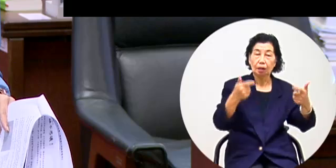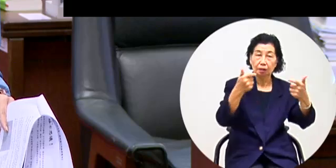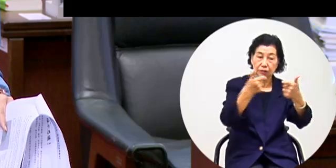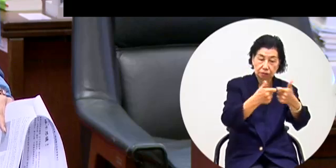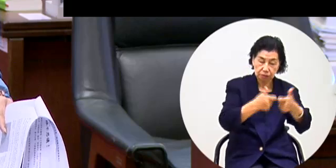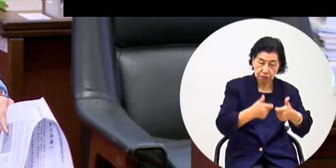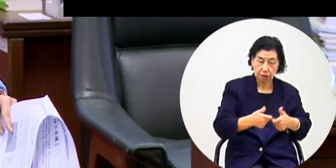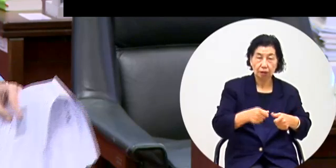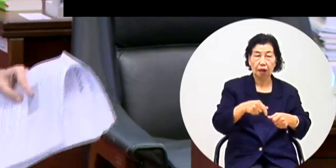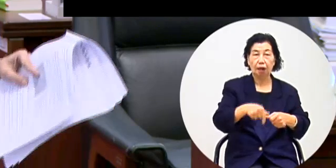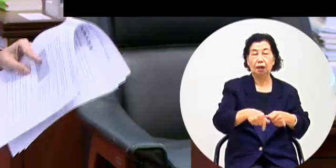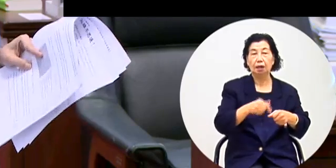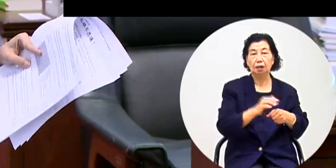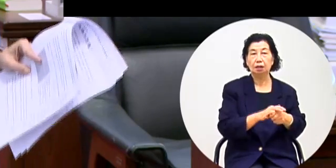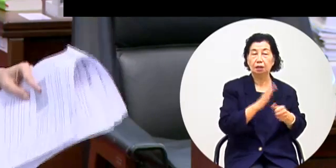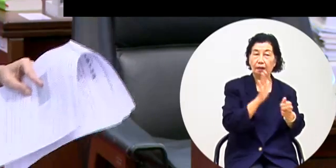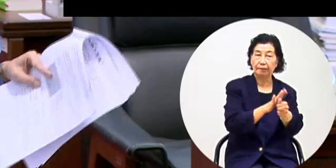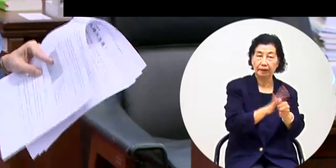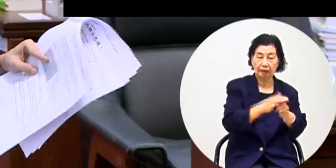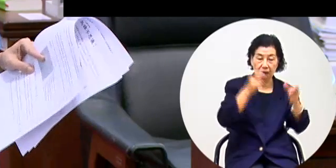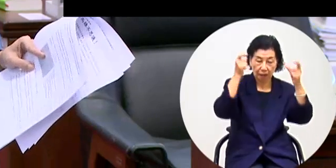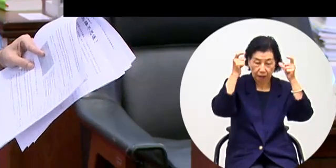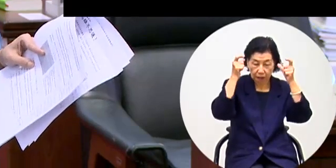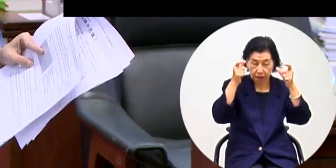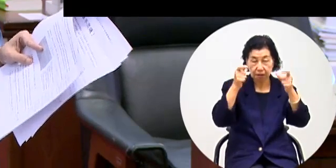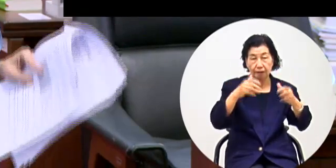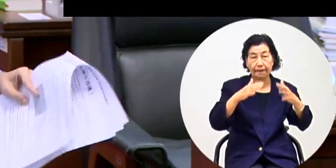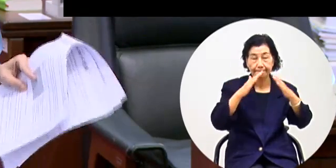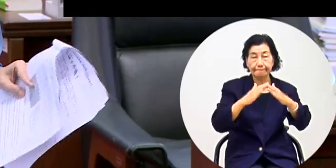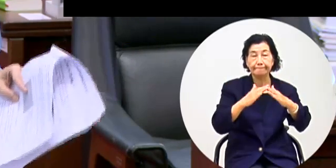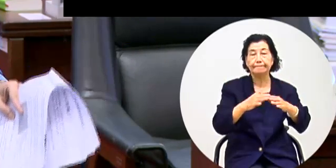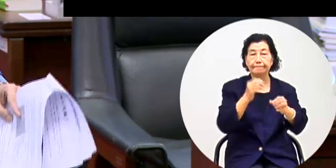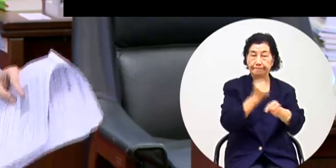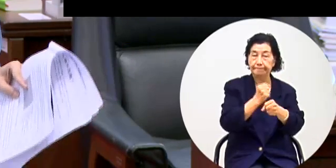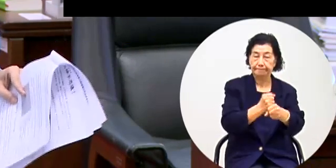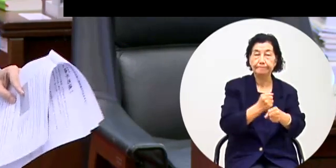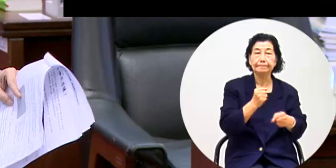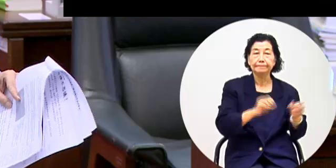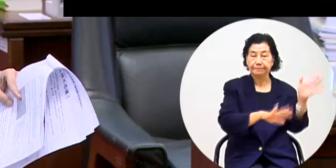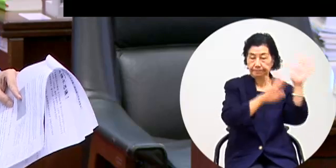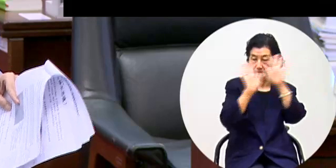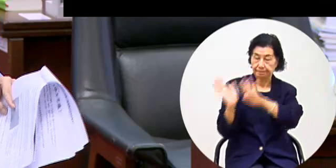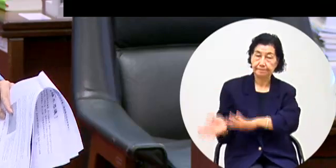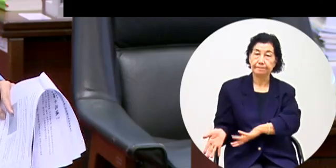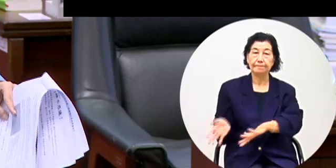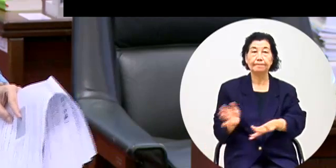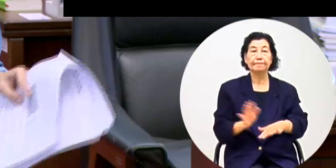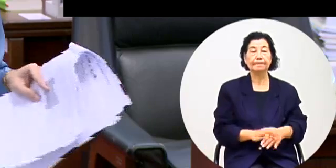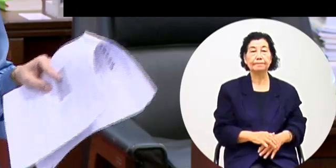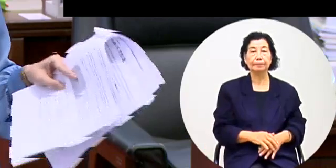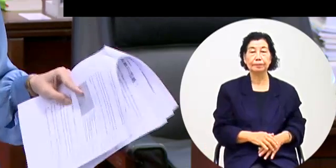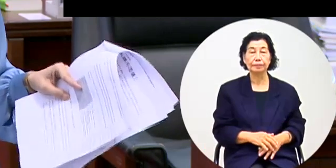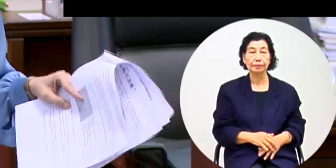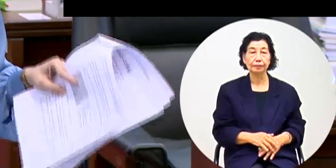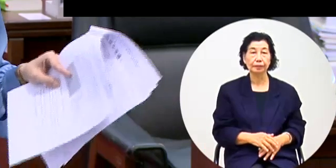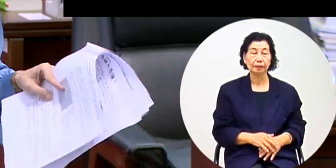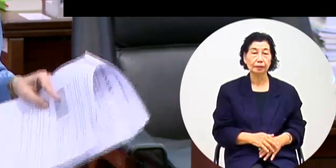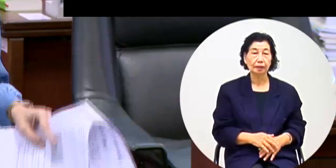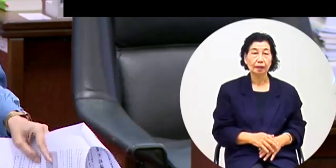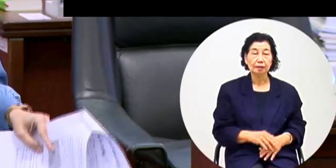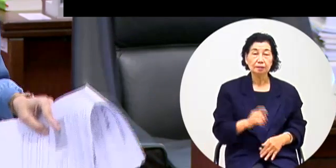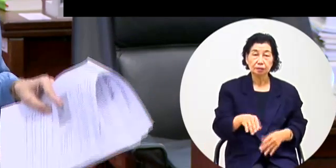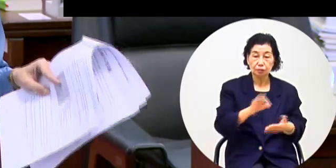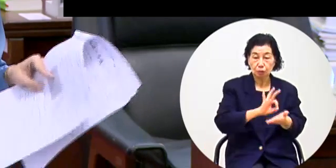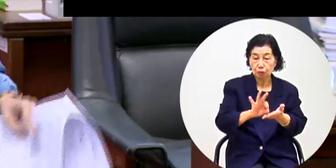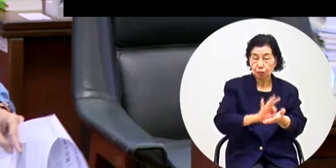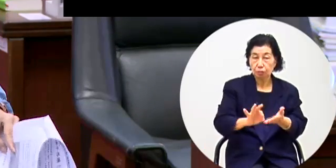问题，而不是就是说，你今天把这些没有看到的成本，你就当成就是说不用付出，但是这些成本是我们